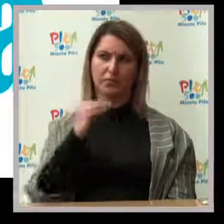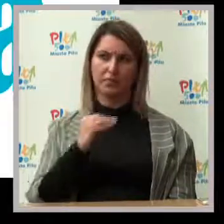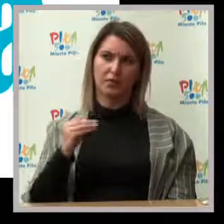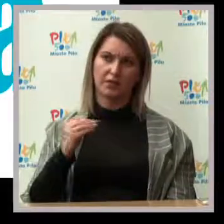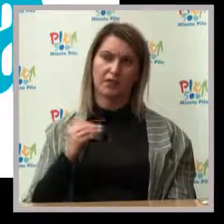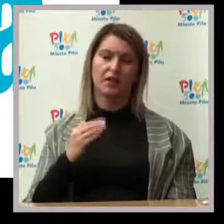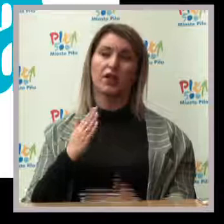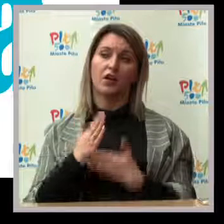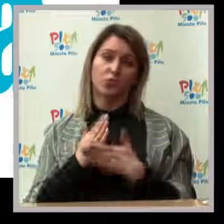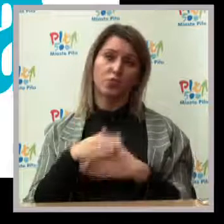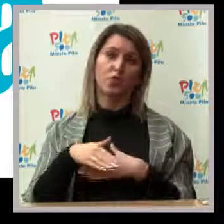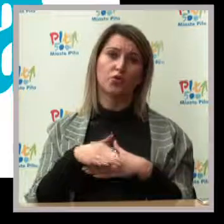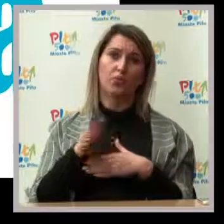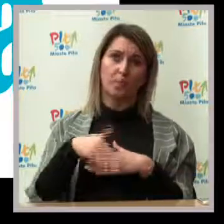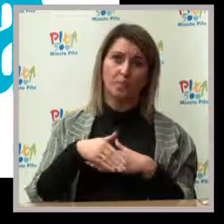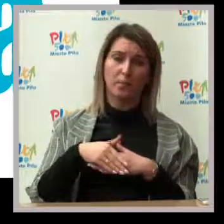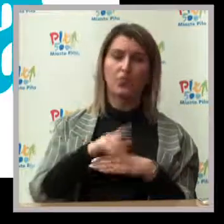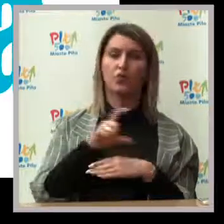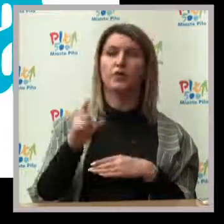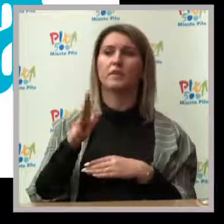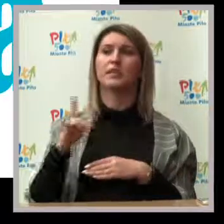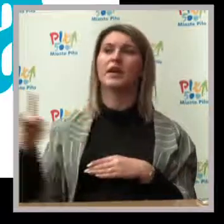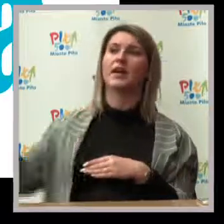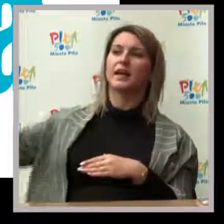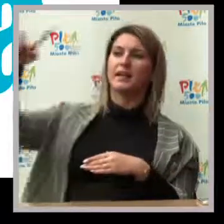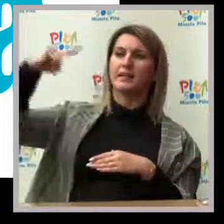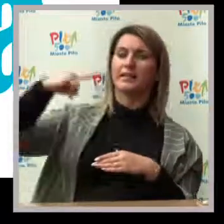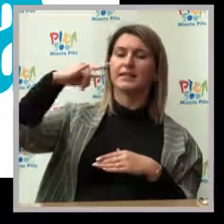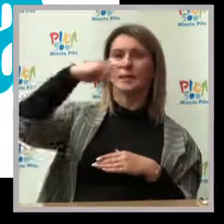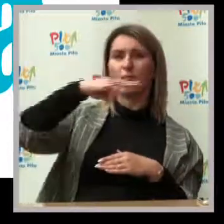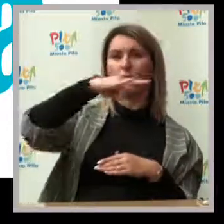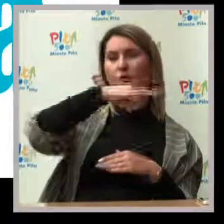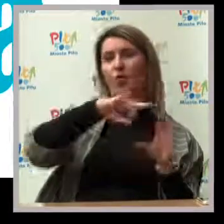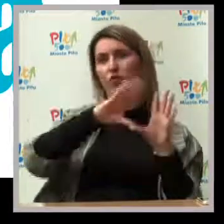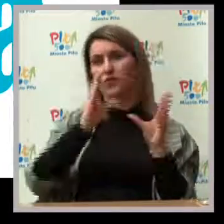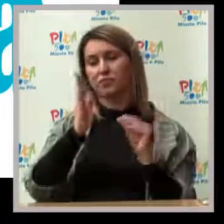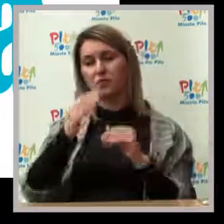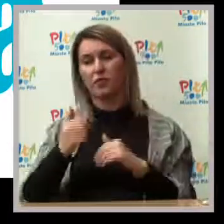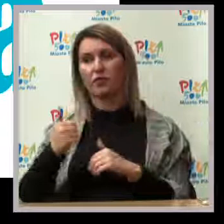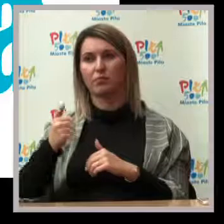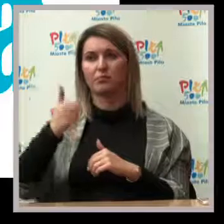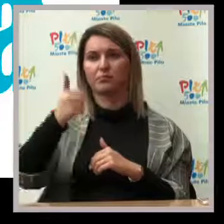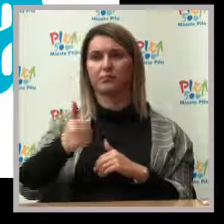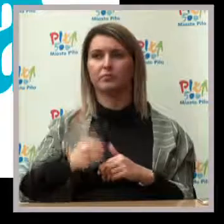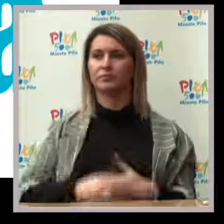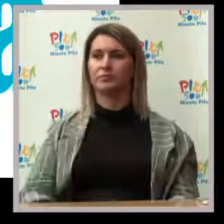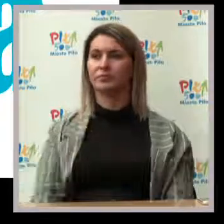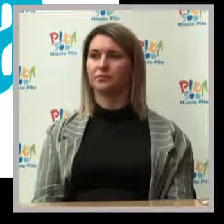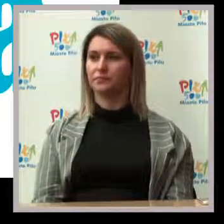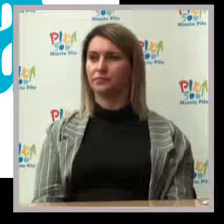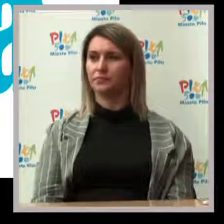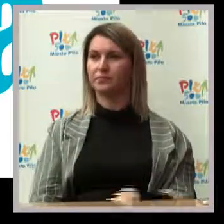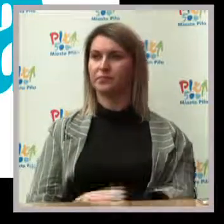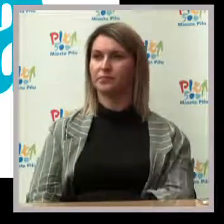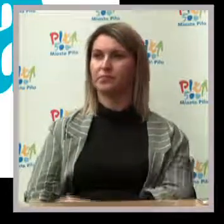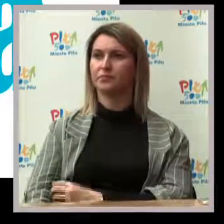wszystkich samolotów, które nad nami w różnych kierunkach przemierzają niebo. Będzie